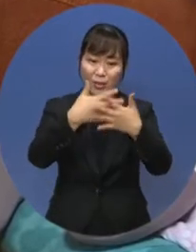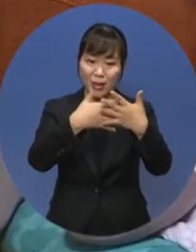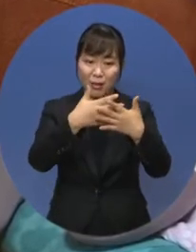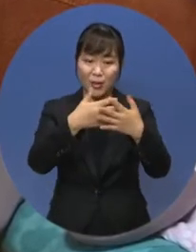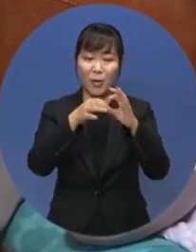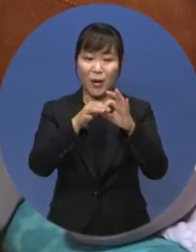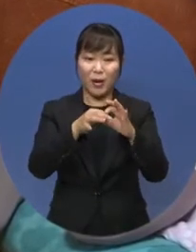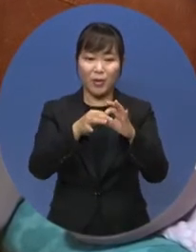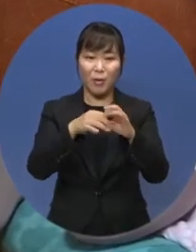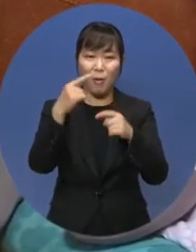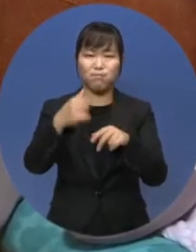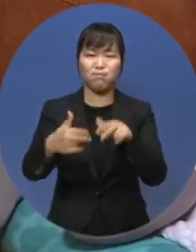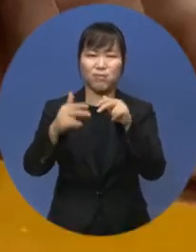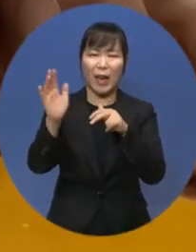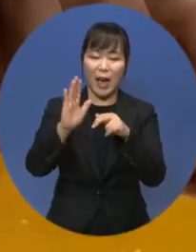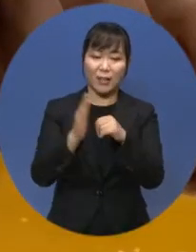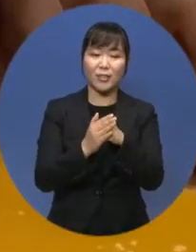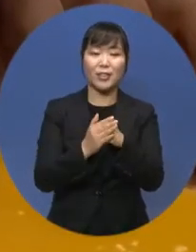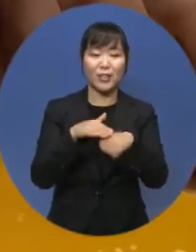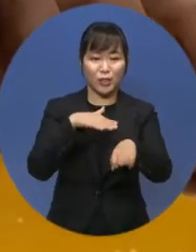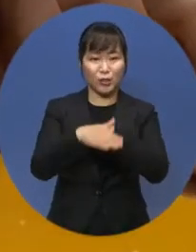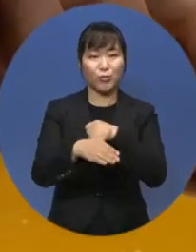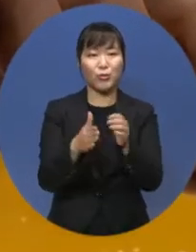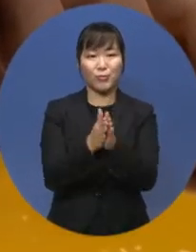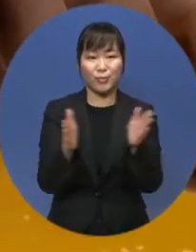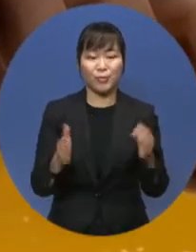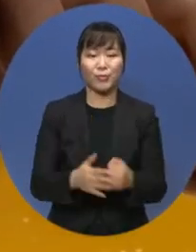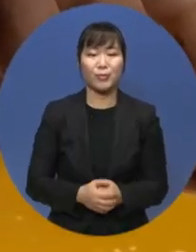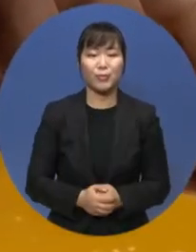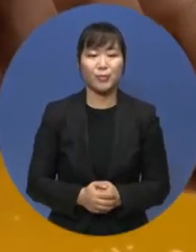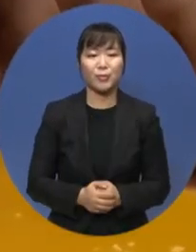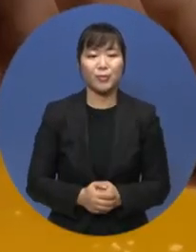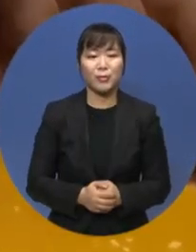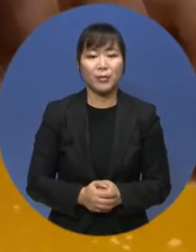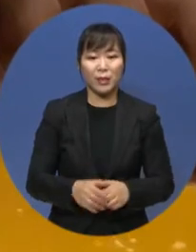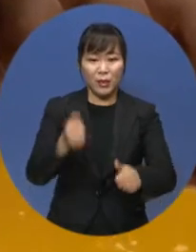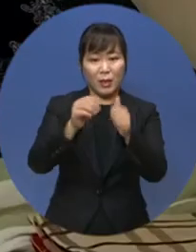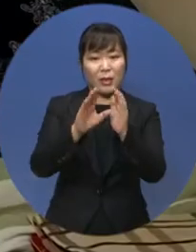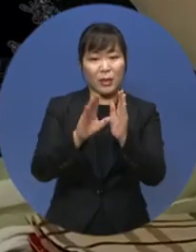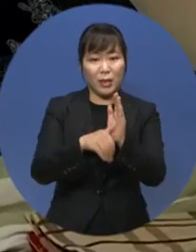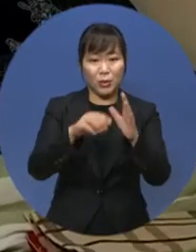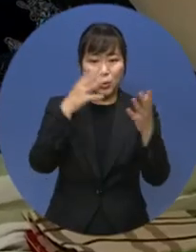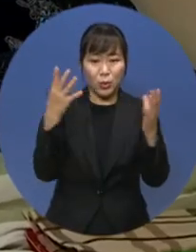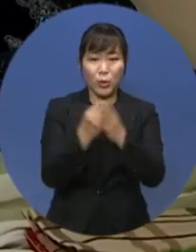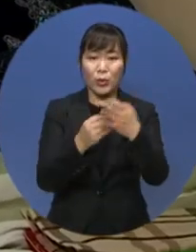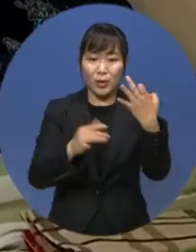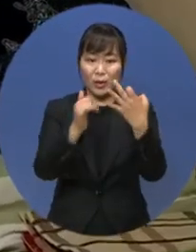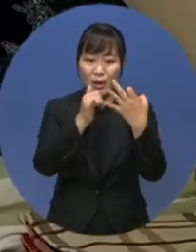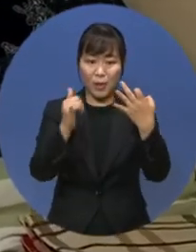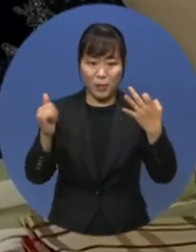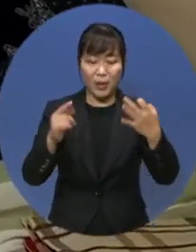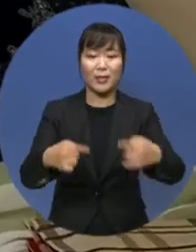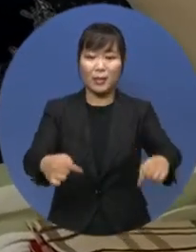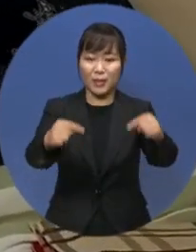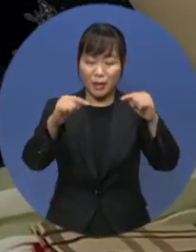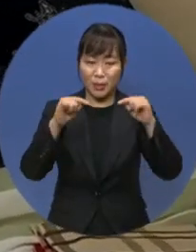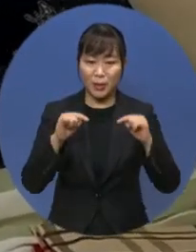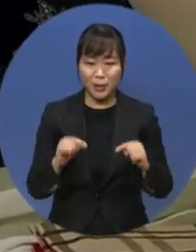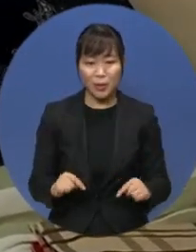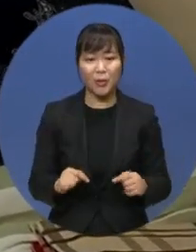활용한 비대면 방식으로 진행했습니다. 대회에는 총 14분의 어르신께서